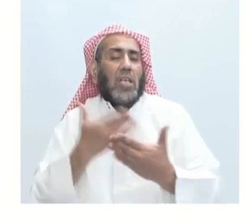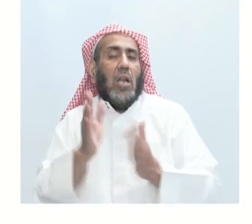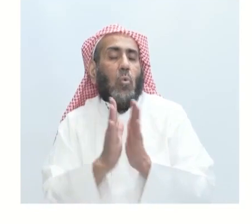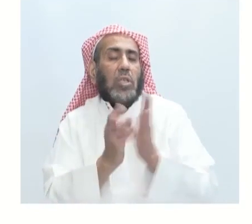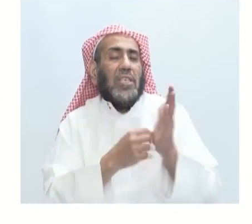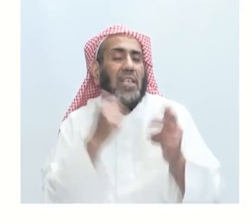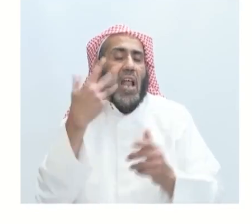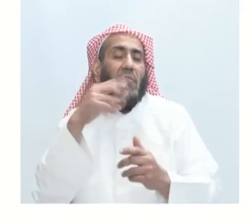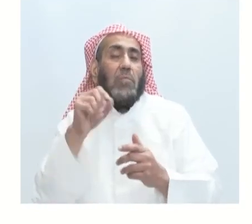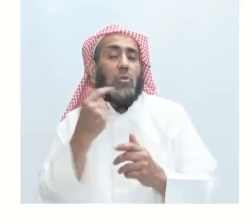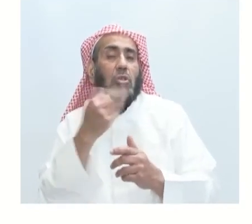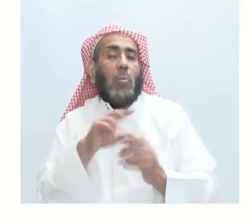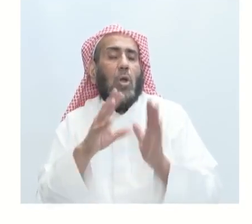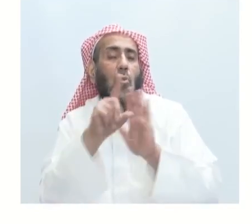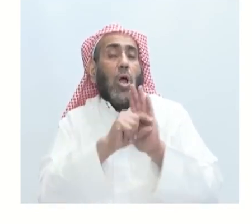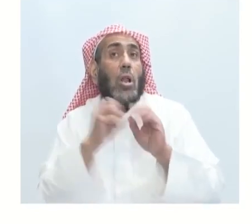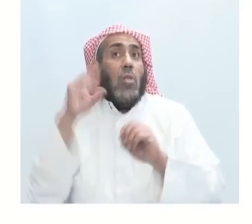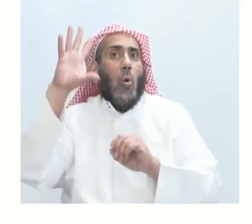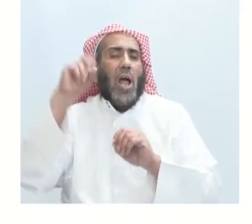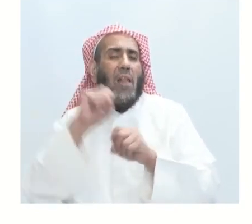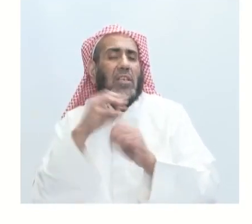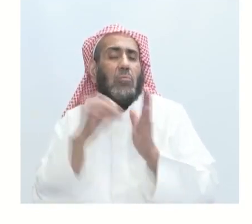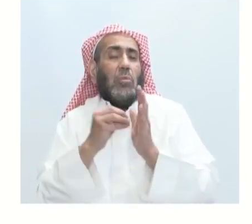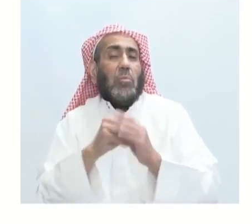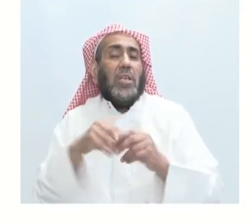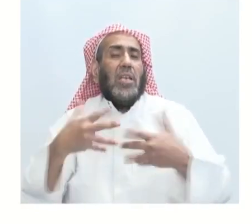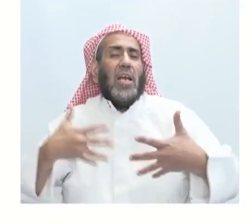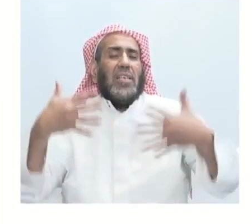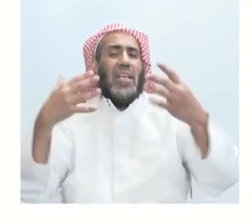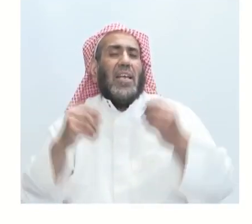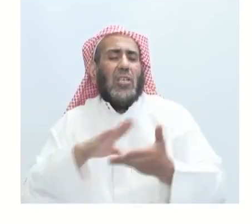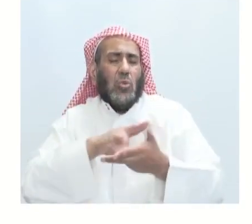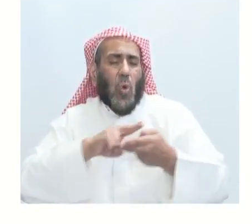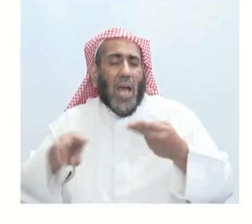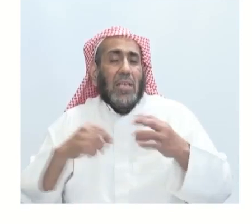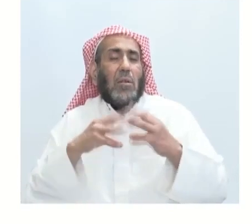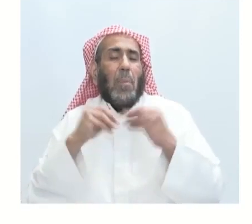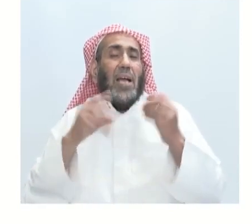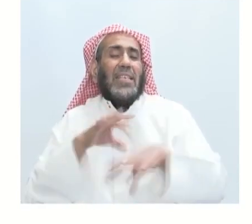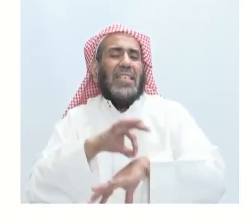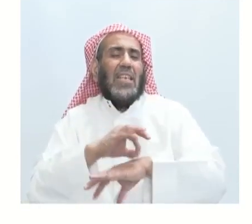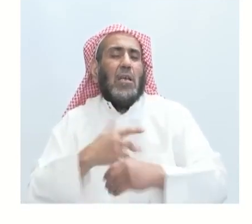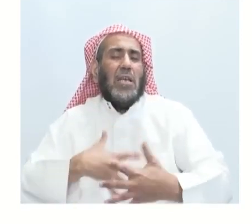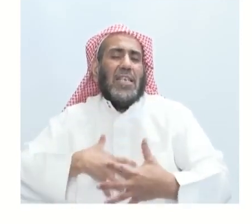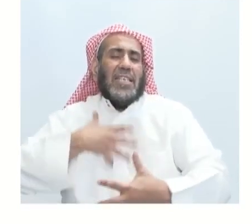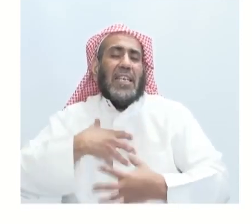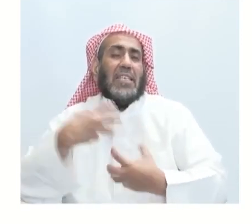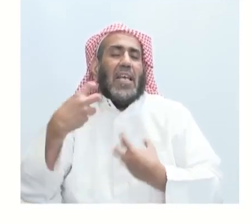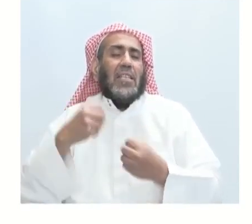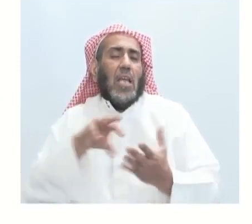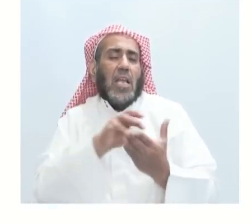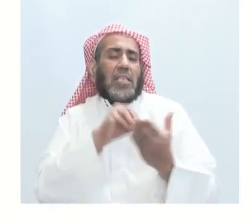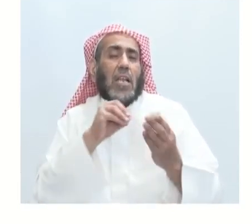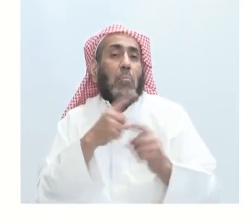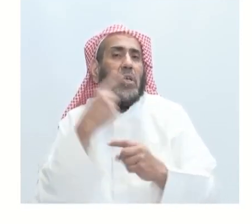دواوينه سنه 1327 بعنوان ضوء الفجر متضمنا قصائد تعالج معاني انسانيه عامه باحساس ذاتي يستلهم